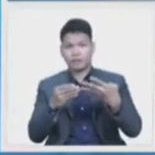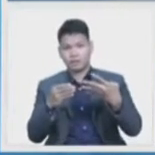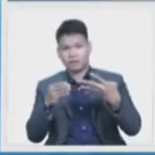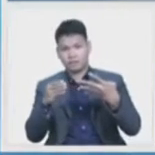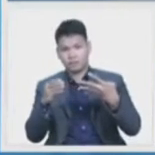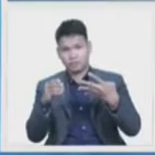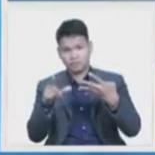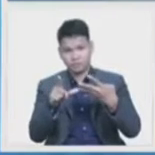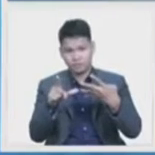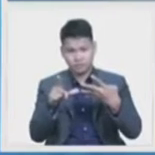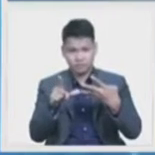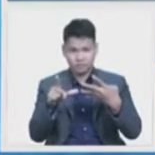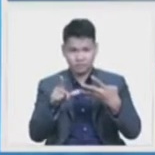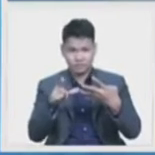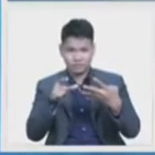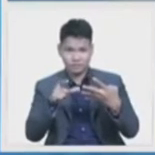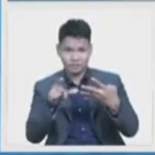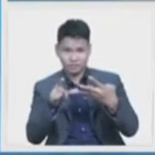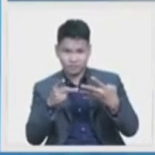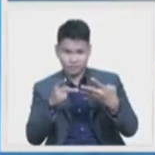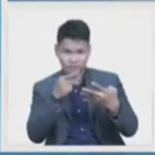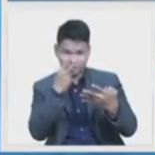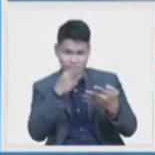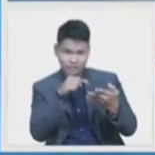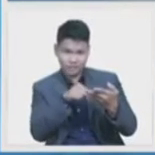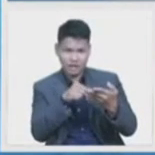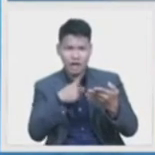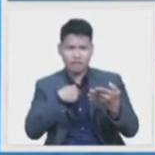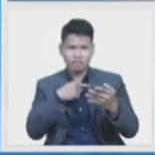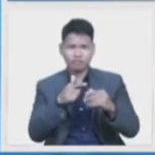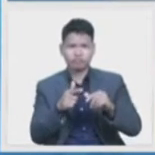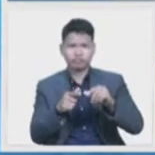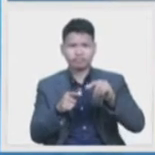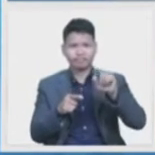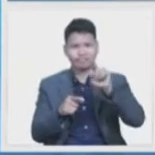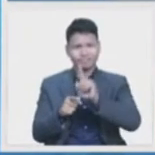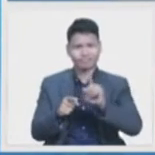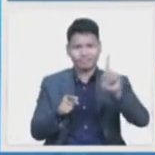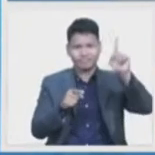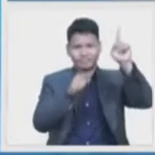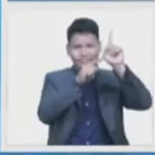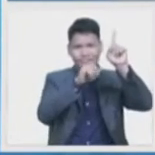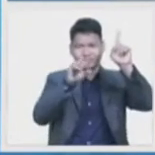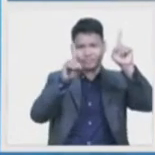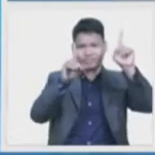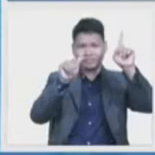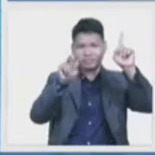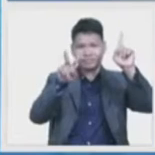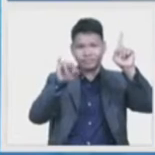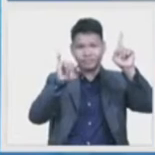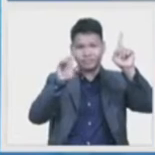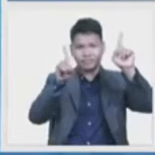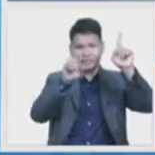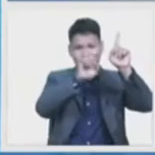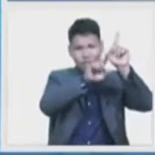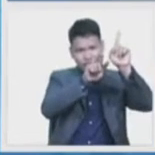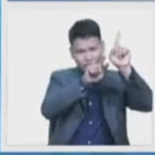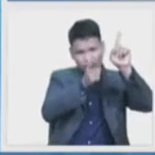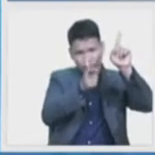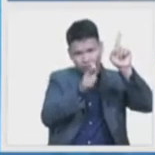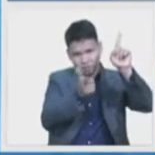Jesus' lineage back to the King David through the line of Nathan, which the Gospel of